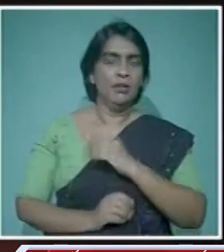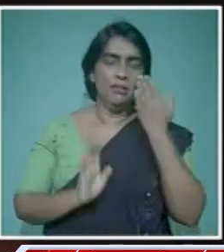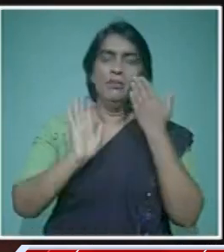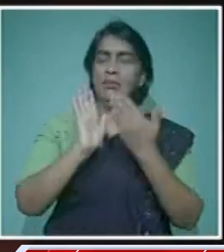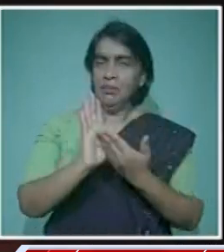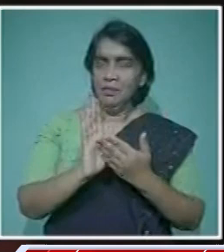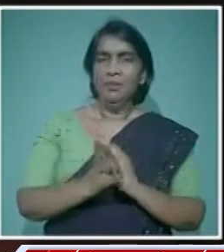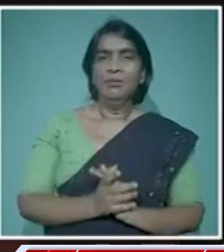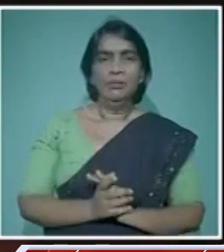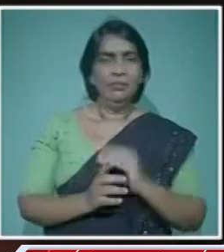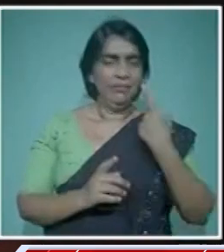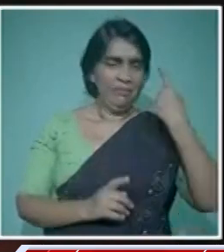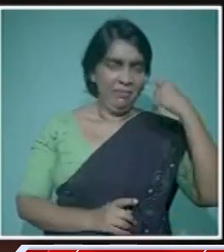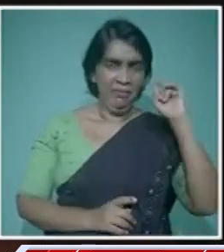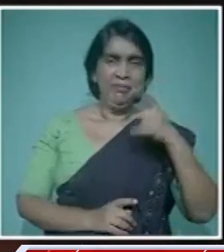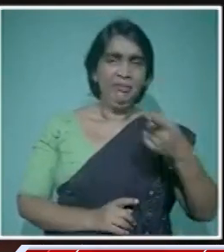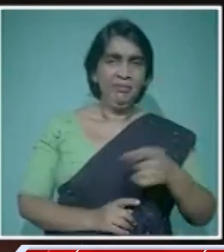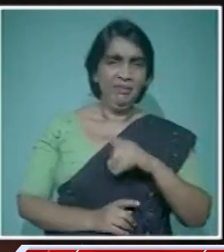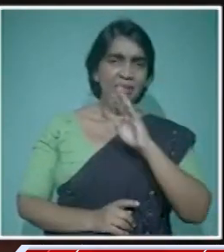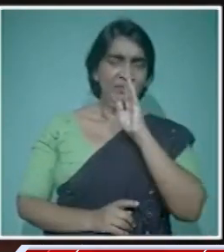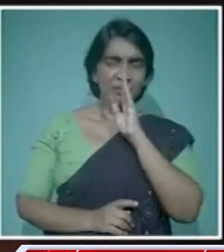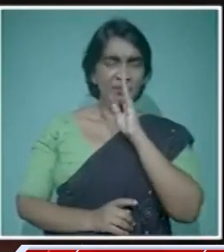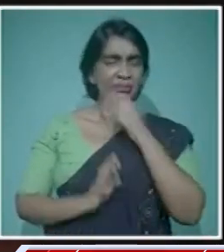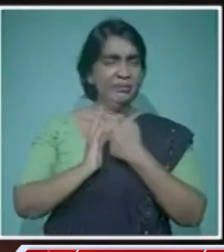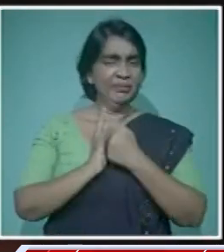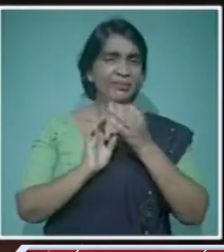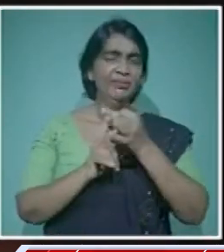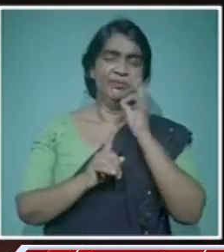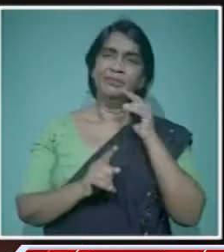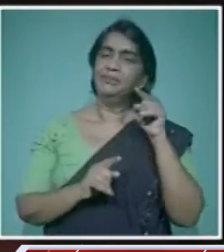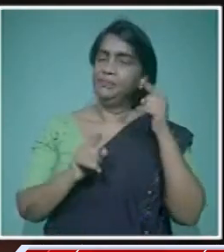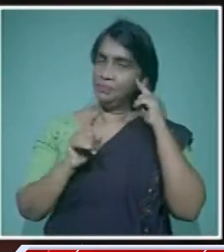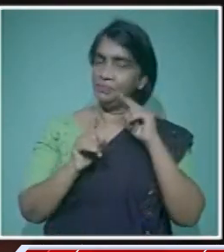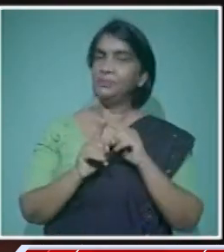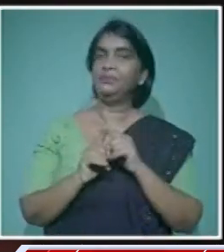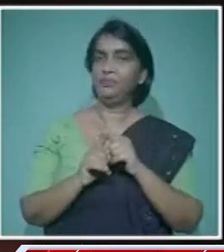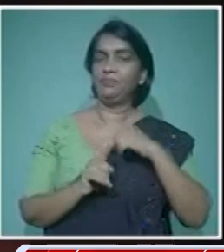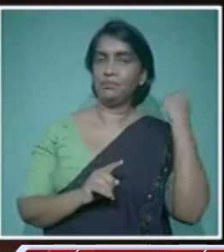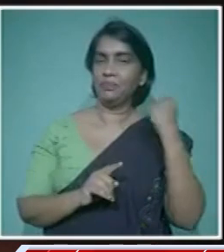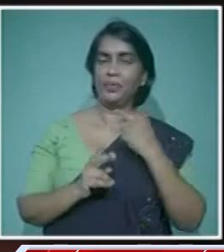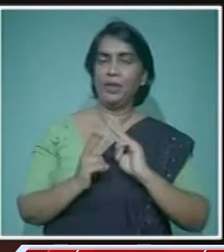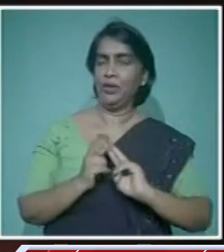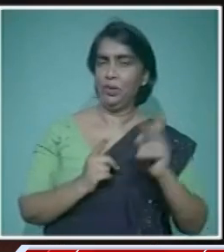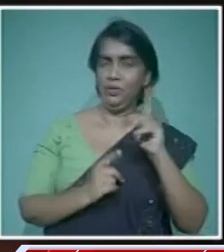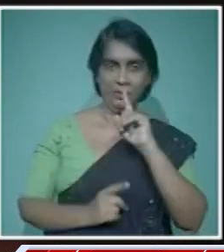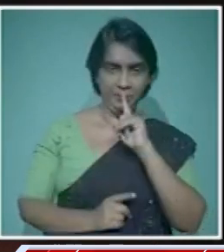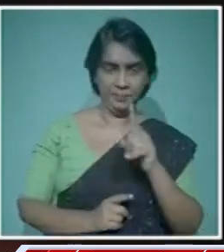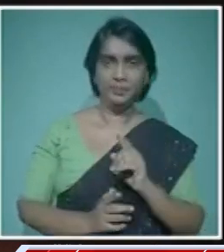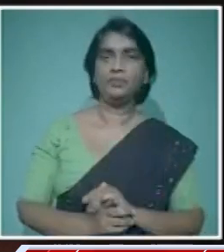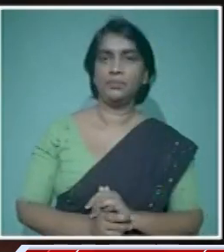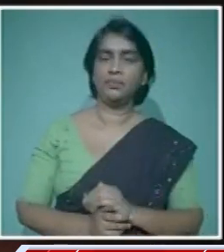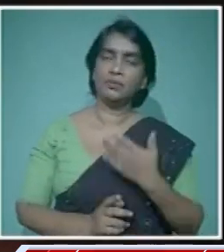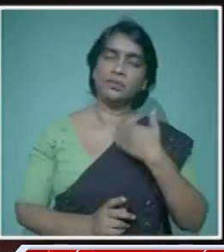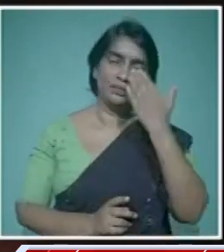පෙන්වන්න මම හිතන්නේ ඊයේ දවසේ ගරු ජනාධිපතිතුමා එක මේ සභාවේ ප්‍රතික්ෂේප කරලා තිබෙනවා ඒ නිසා